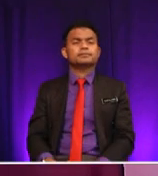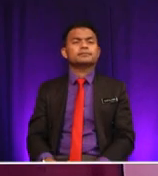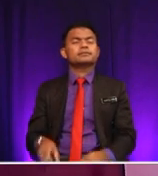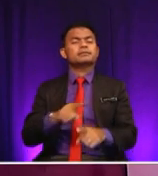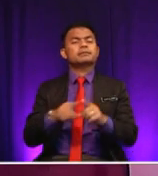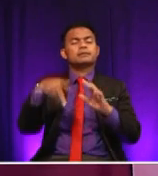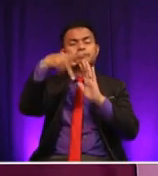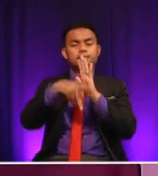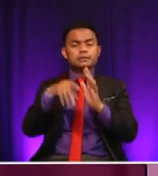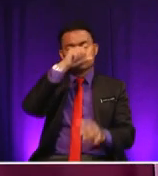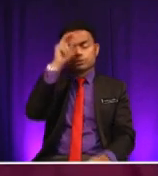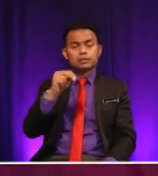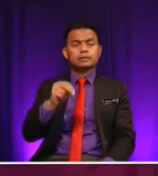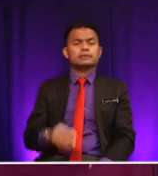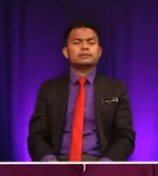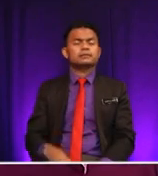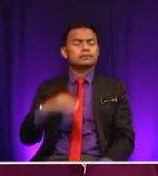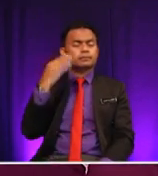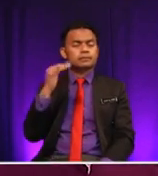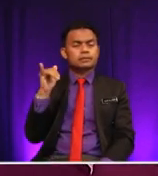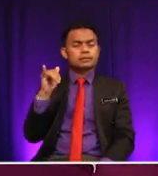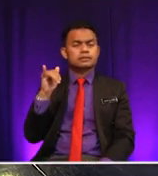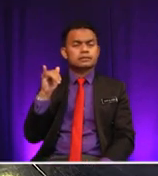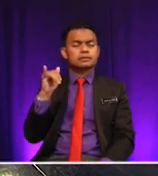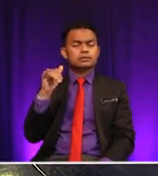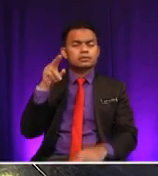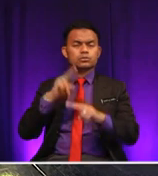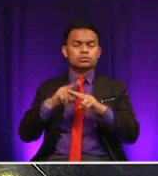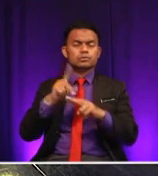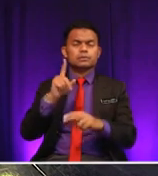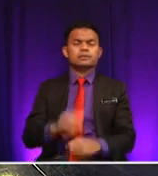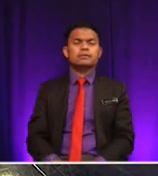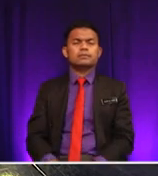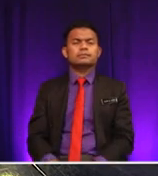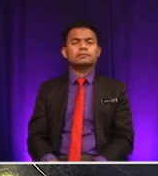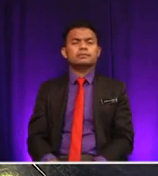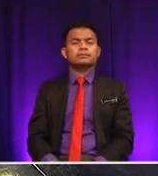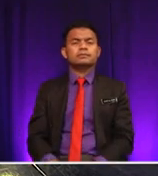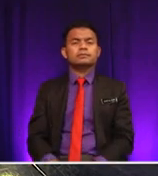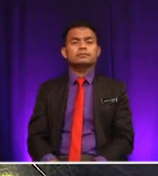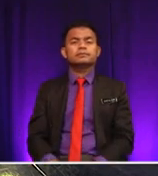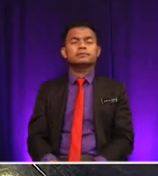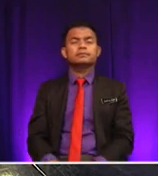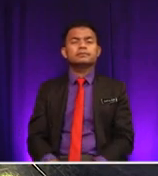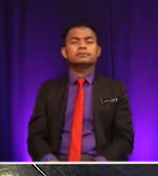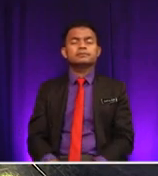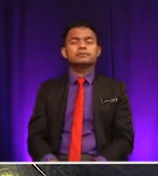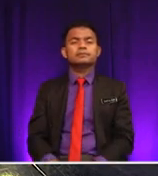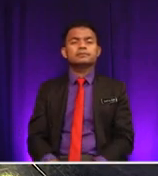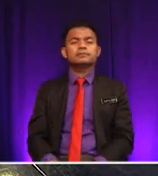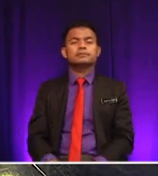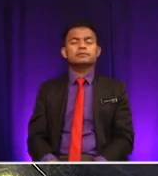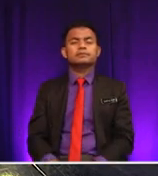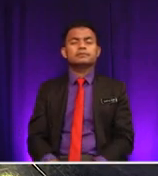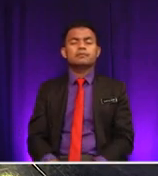Minda pada pagi ini persoalan biasanya dia akan duduk di mana persoalan di bagian daun-daun Oh iya betul